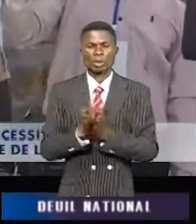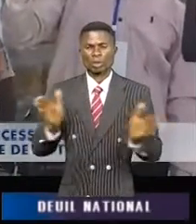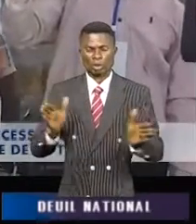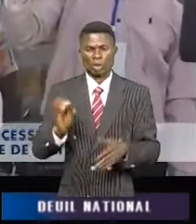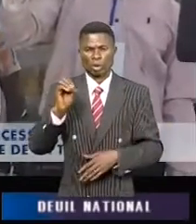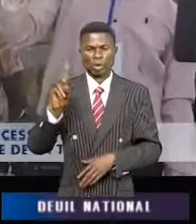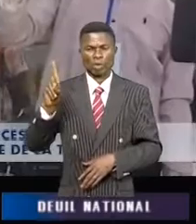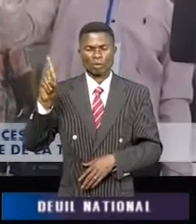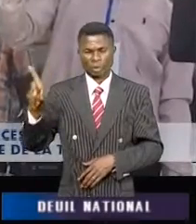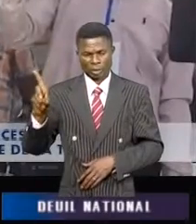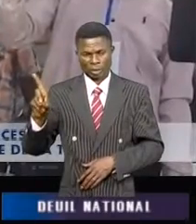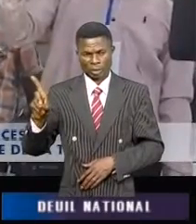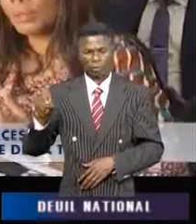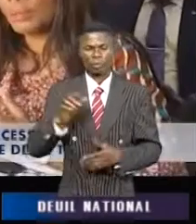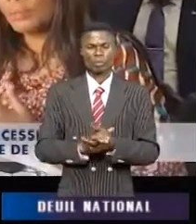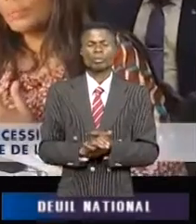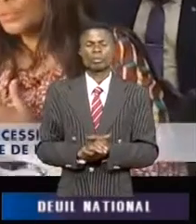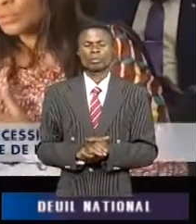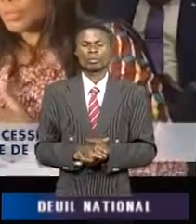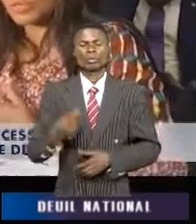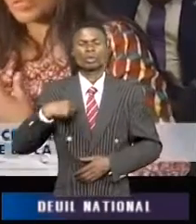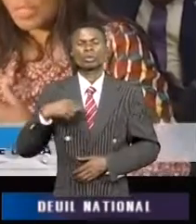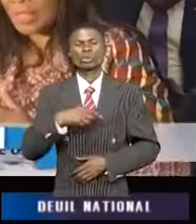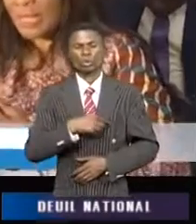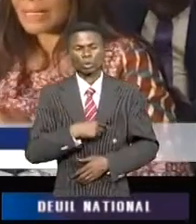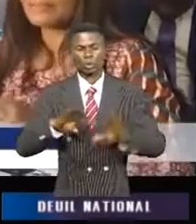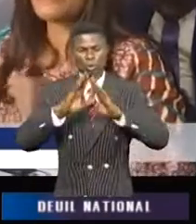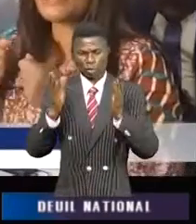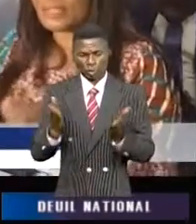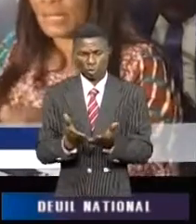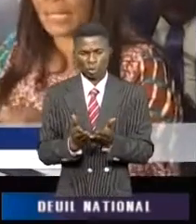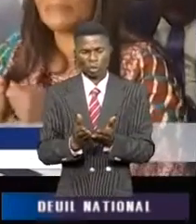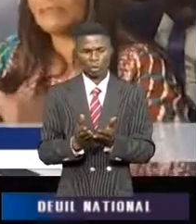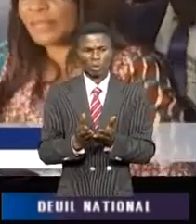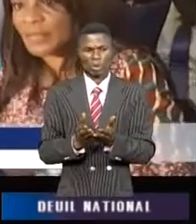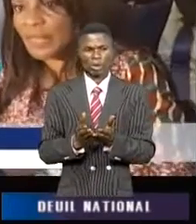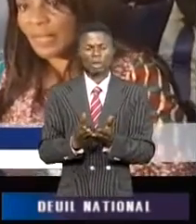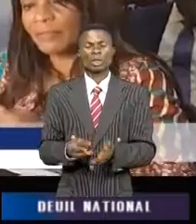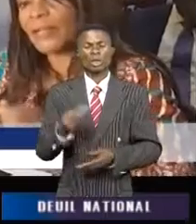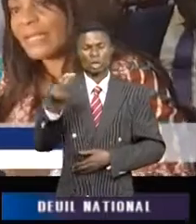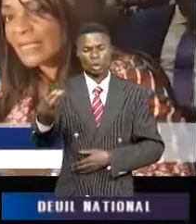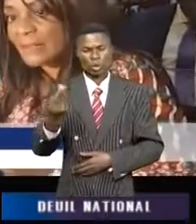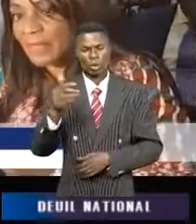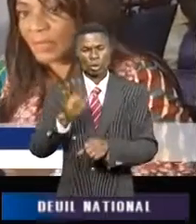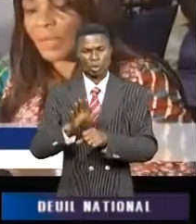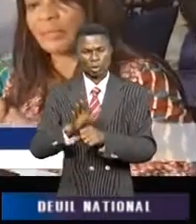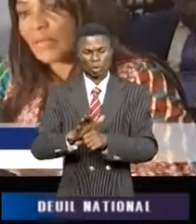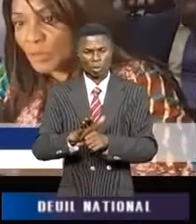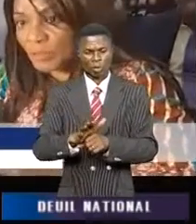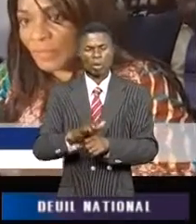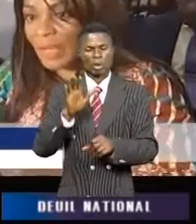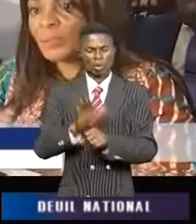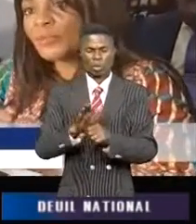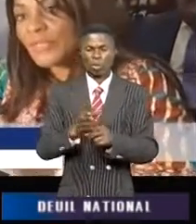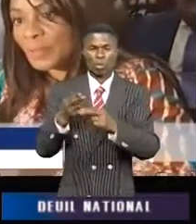Georgine Sélémane Itoulia. Donc nous, notre souci, c'est financer et bien financer, faire les inspections et faire les